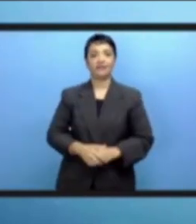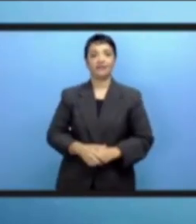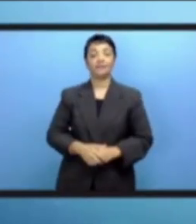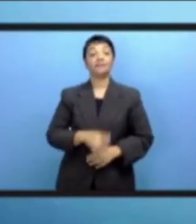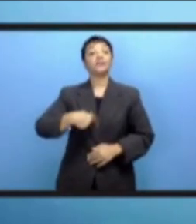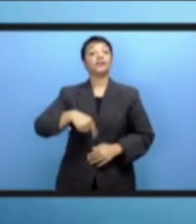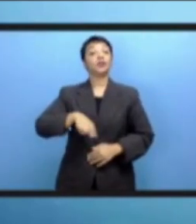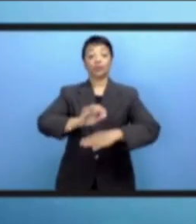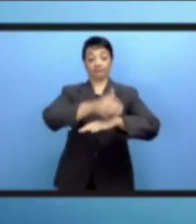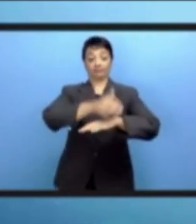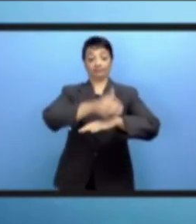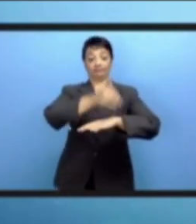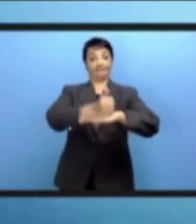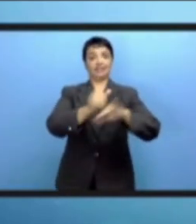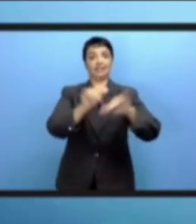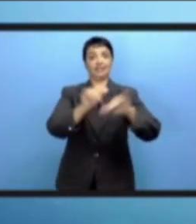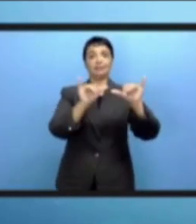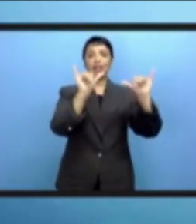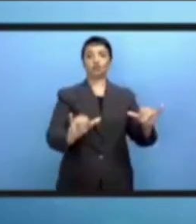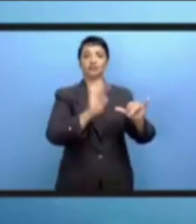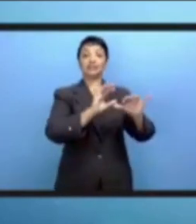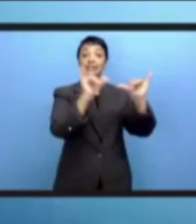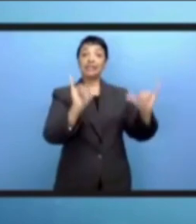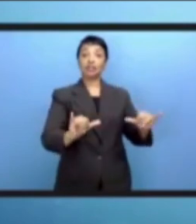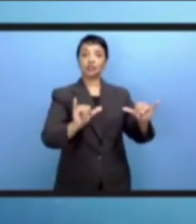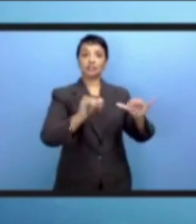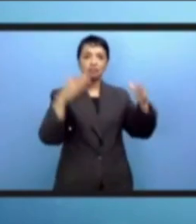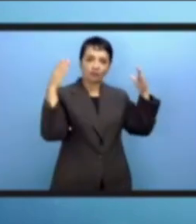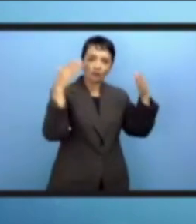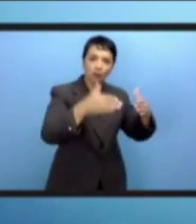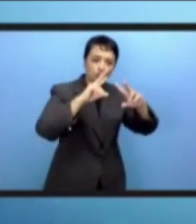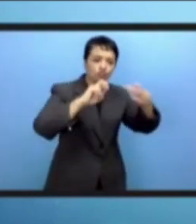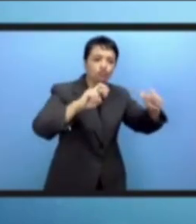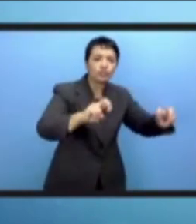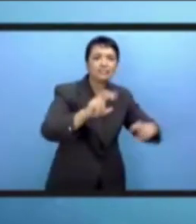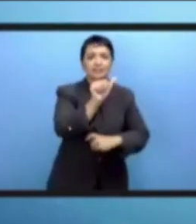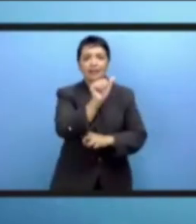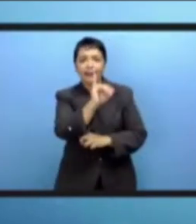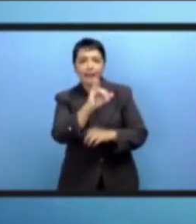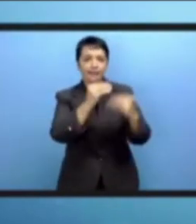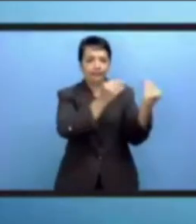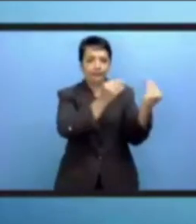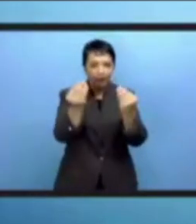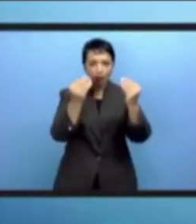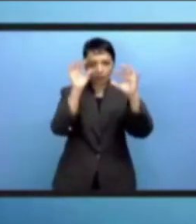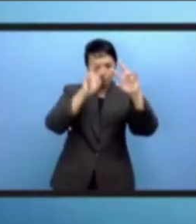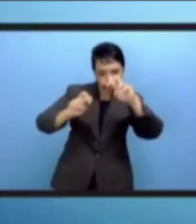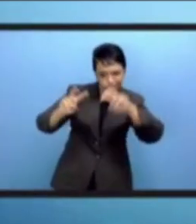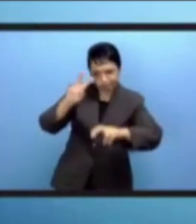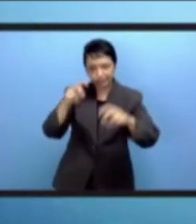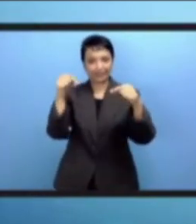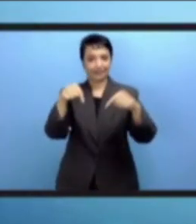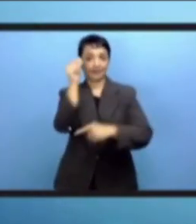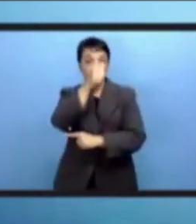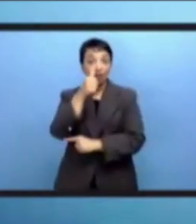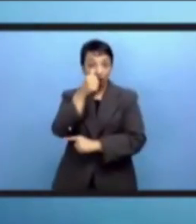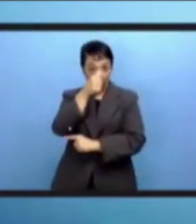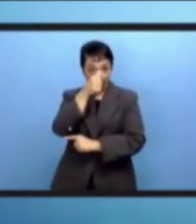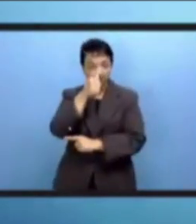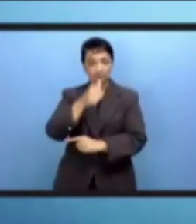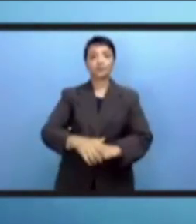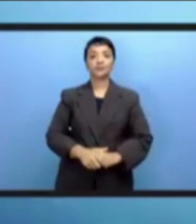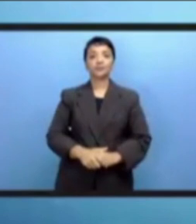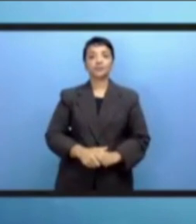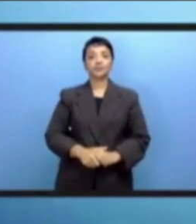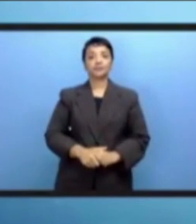страну, формируя ее будущее. Благодаря искусственному интеллекту мы